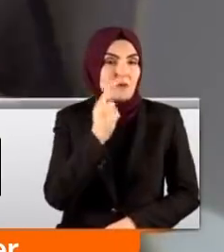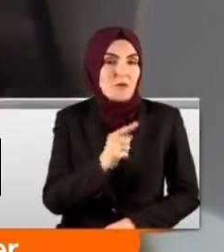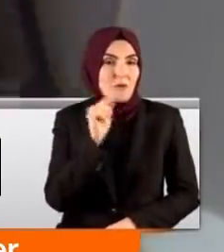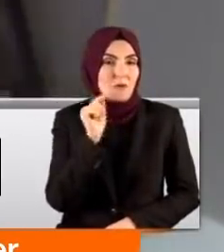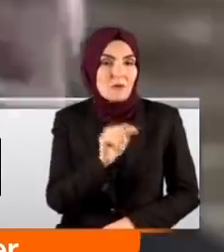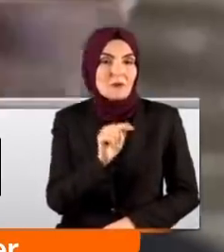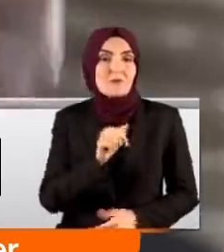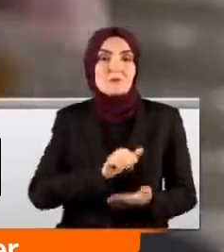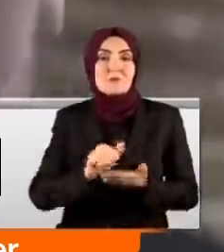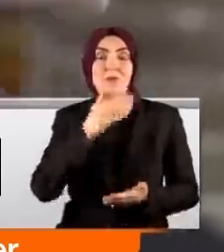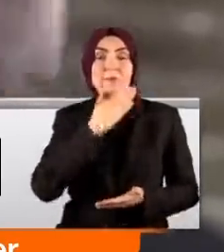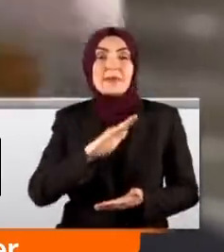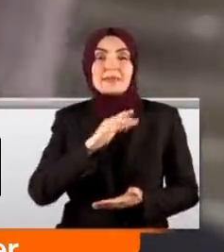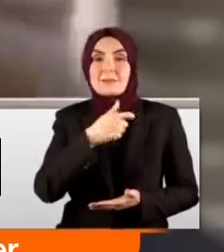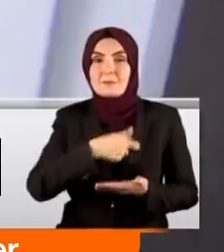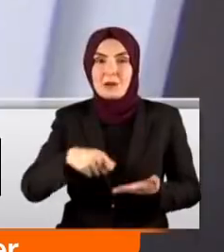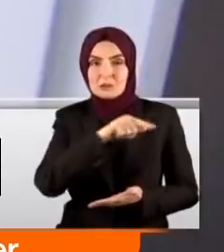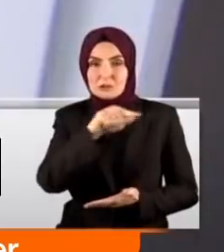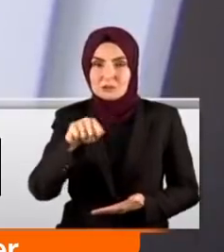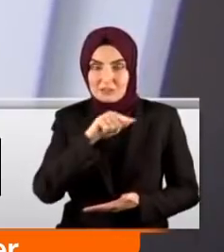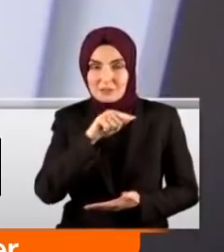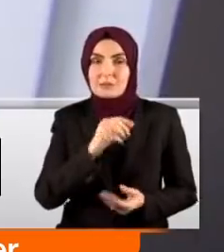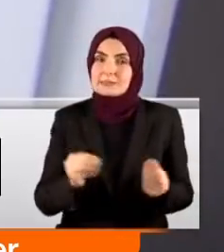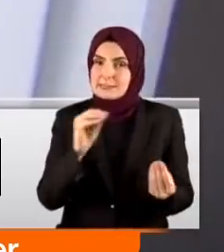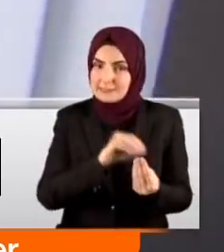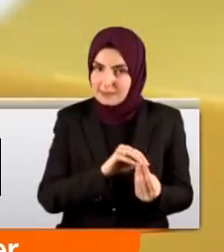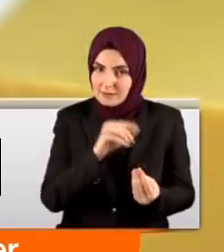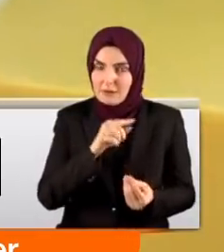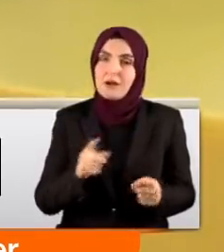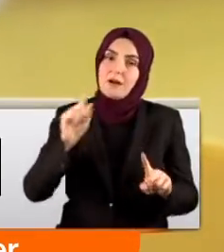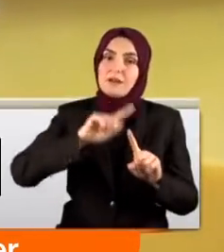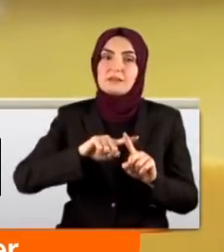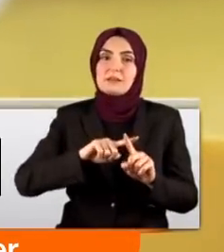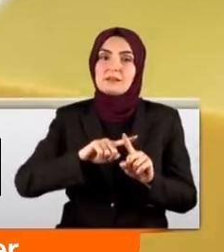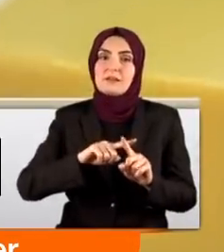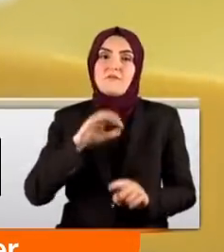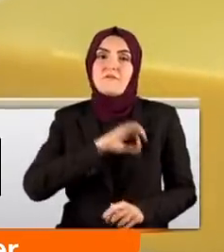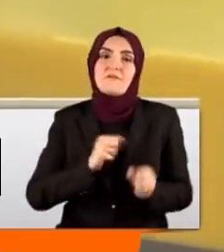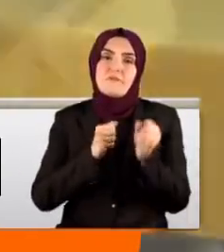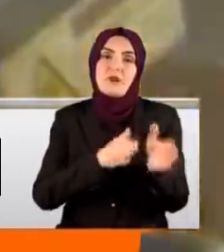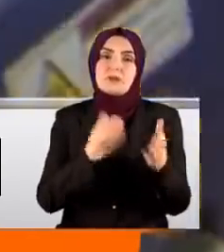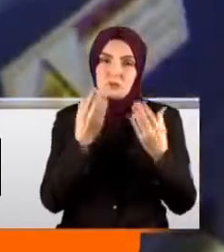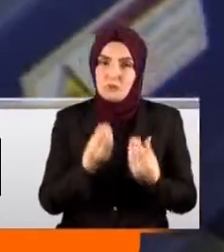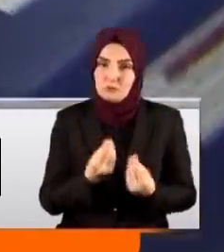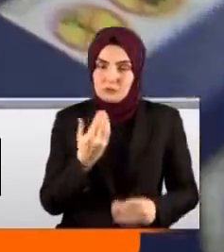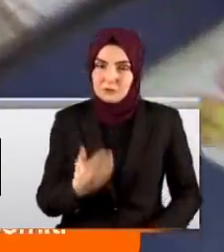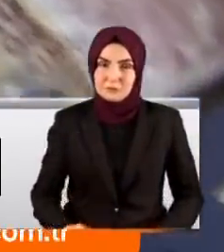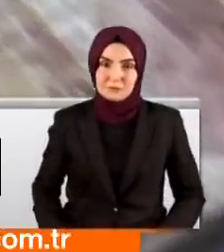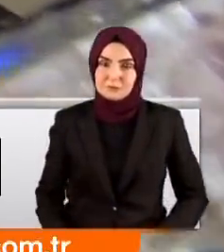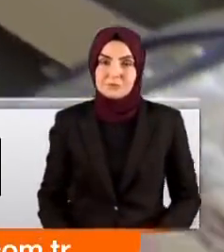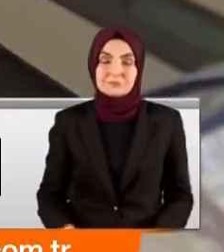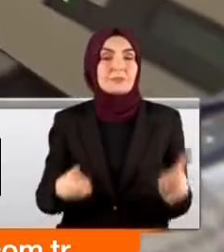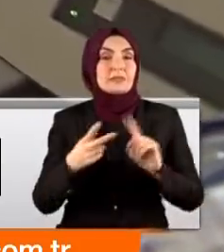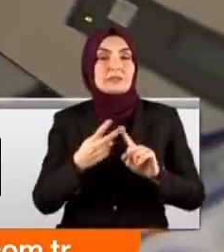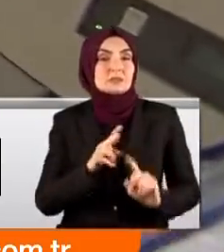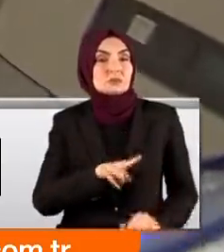zam artı yıllık enflasyon farkı verilecek. En düşük emekli maaşının 2500 lirayı bulabileceği belirtiliyor.